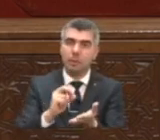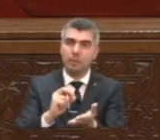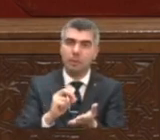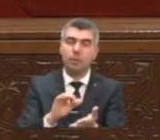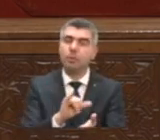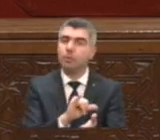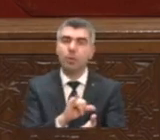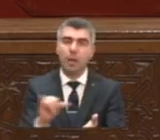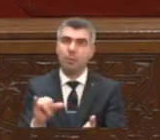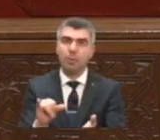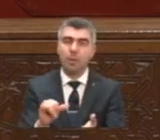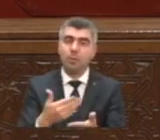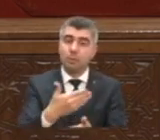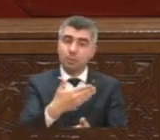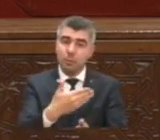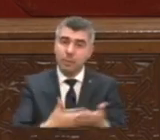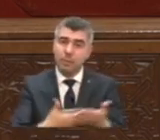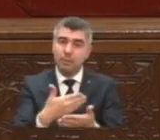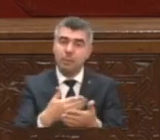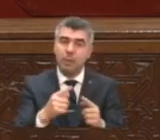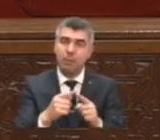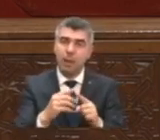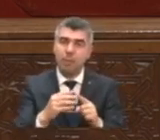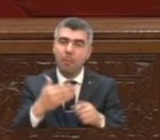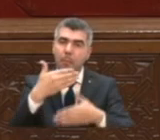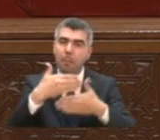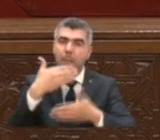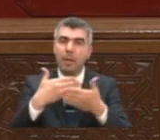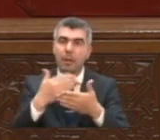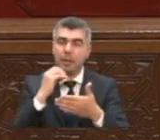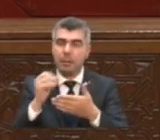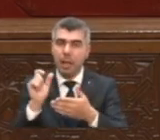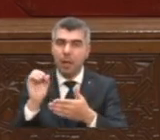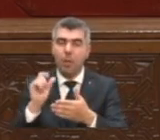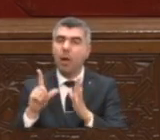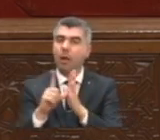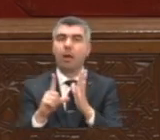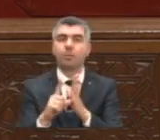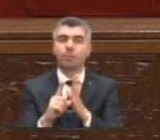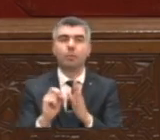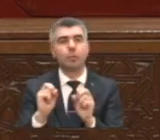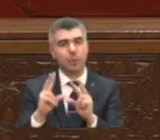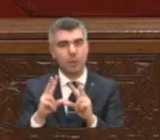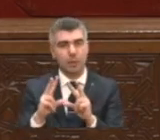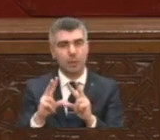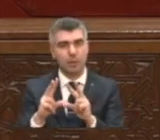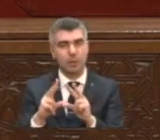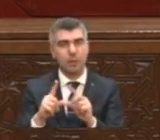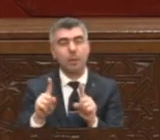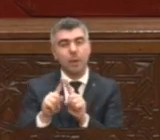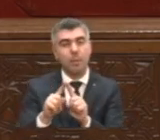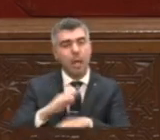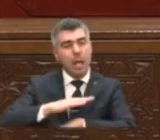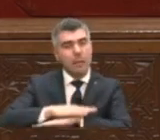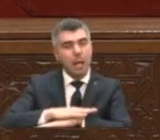للمواطنين. الرخصة هي الضمانة ديال سلامات المواطنين. حنا اللي تهمنا ماشي فقط تطبيق القانون،